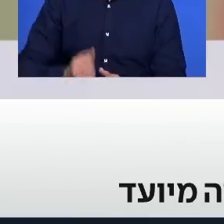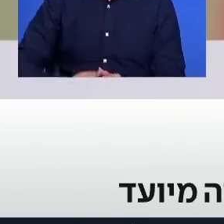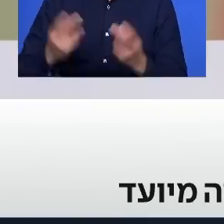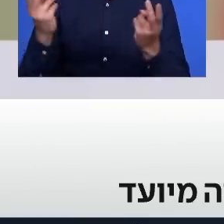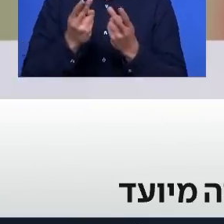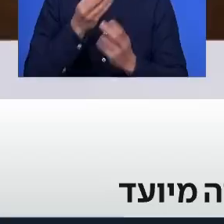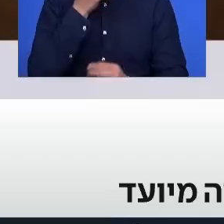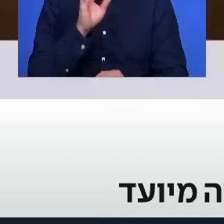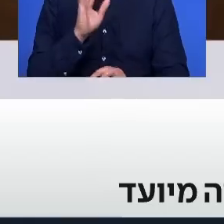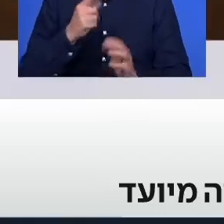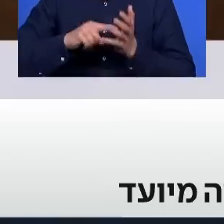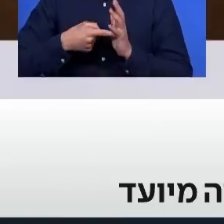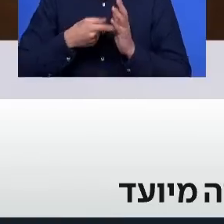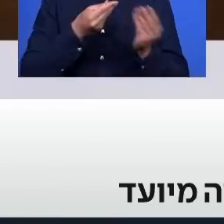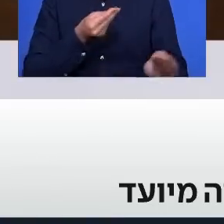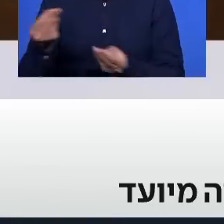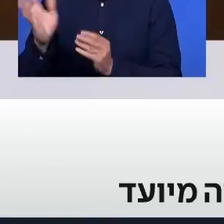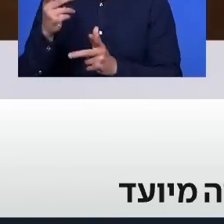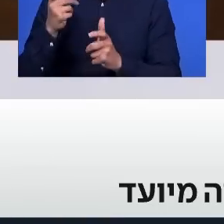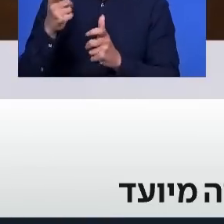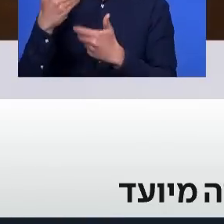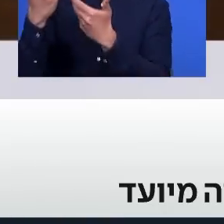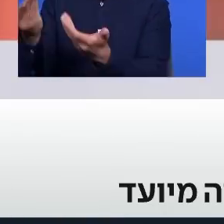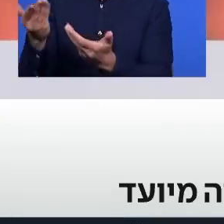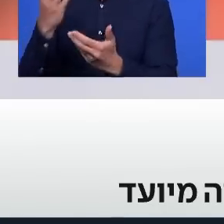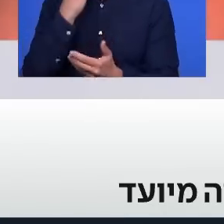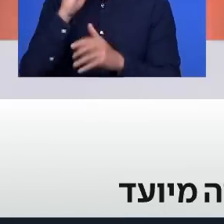השאלה לאן הנשק הזה היה מיועד ביהודה